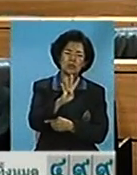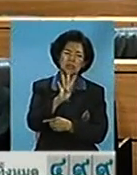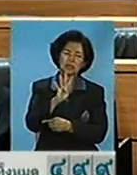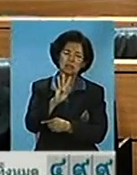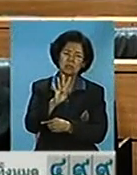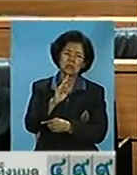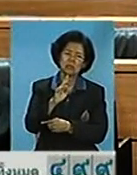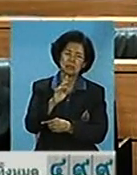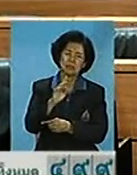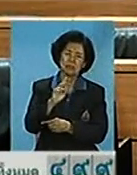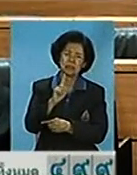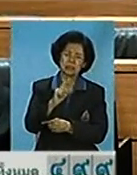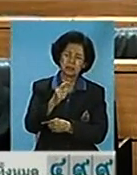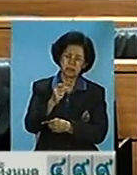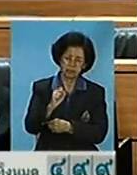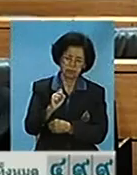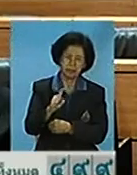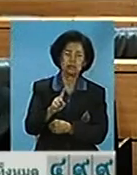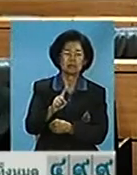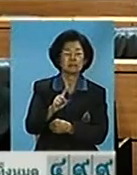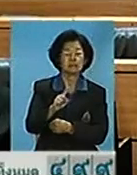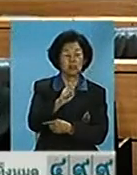มาณ100กว่าปีแล้วครับ